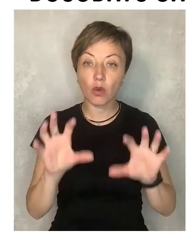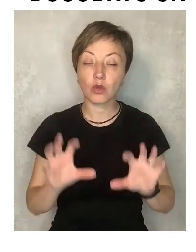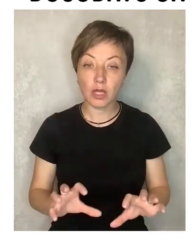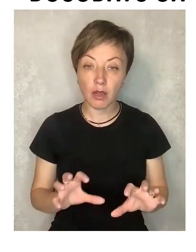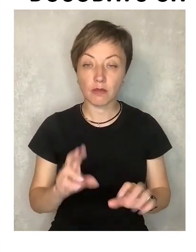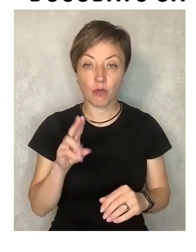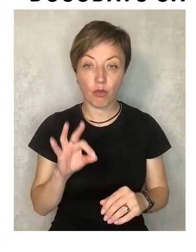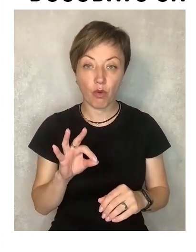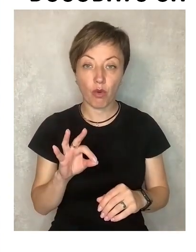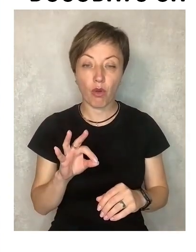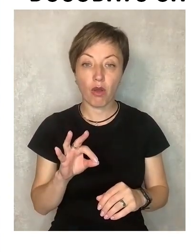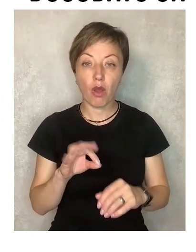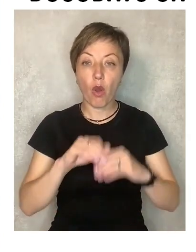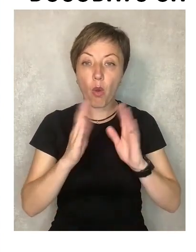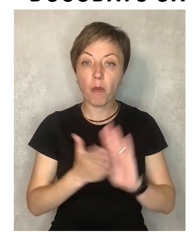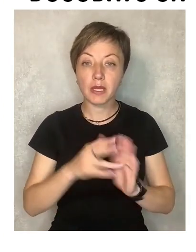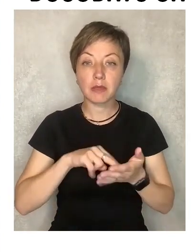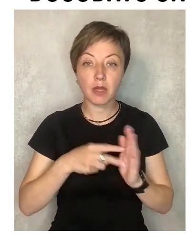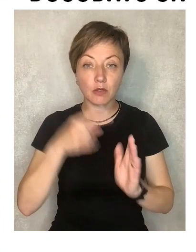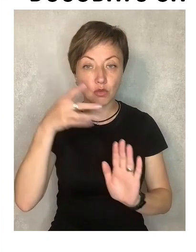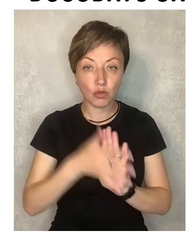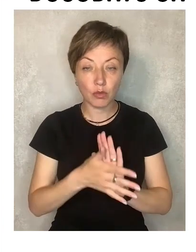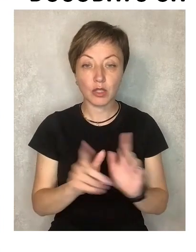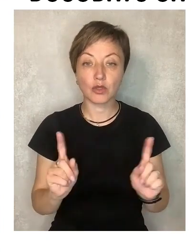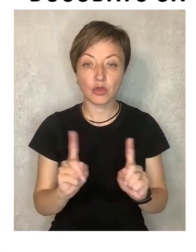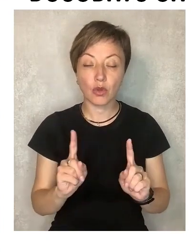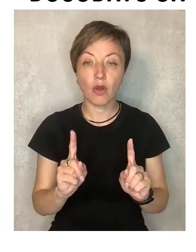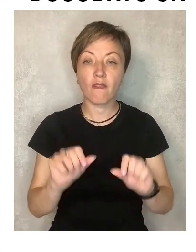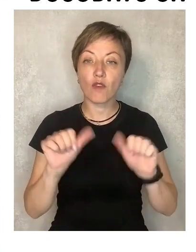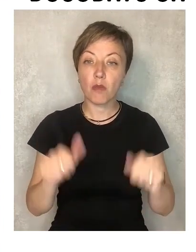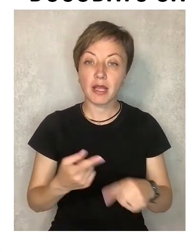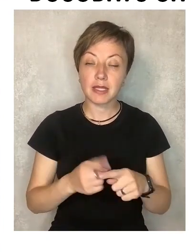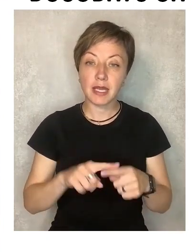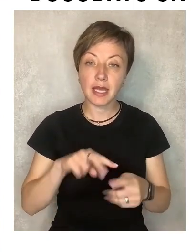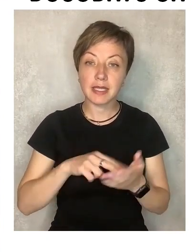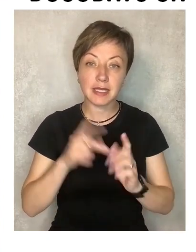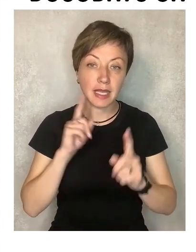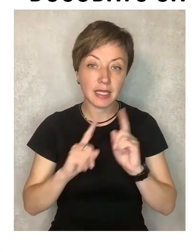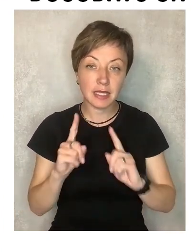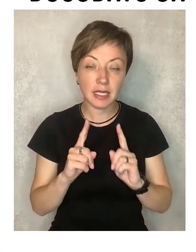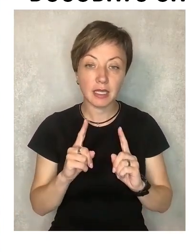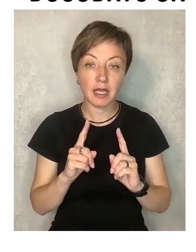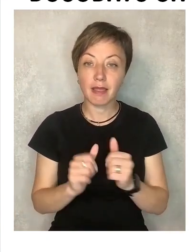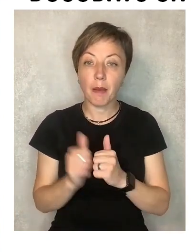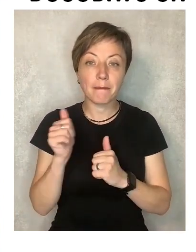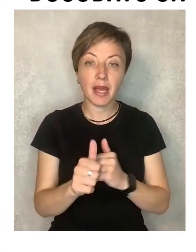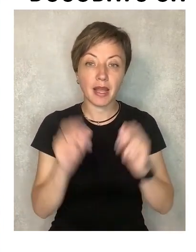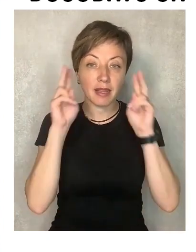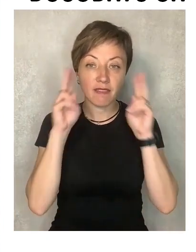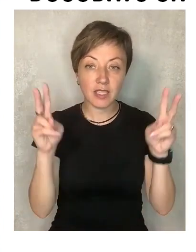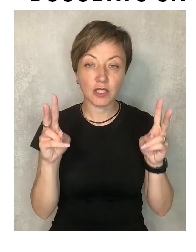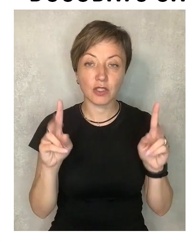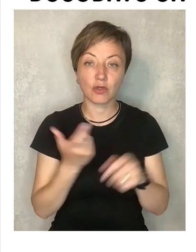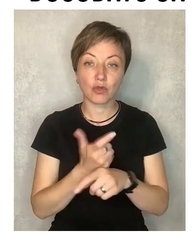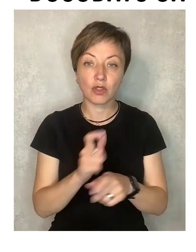саме комплексним планам, і зрозуміла, що формат цієї стратегічної сесії, він наперед не визначений, і він дуже відкритий. Тобто вона